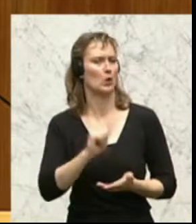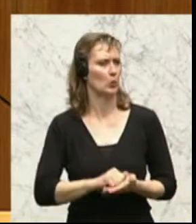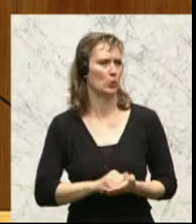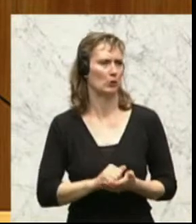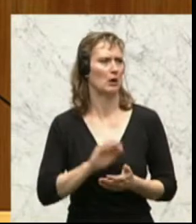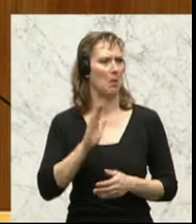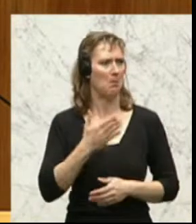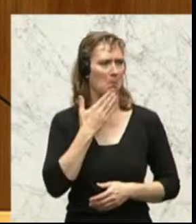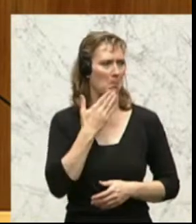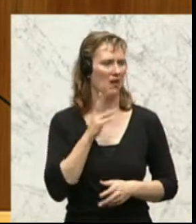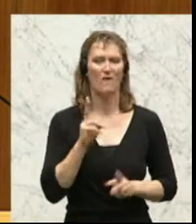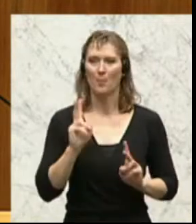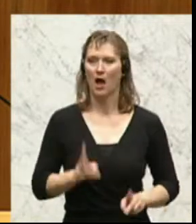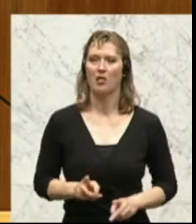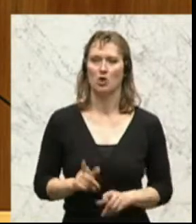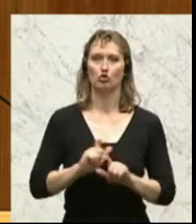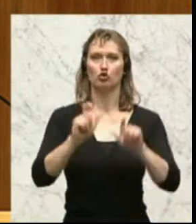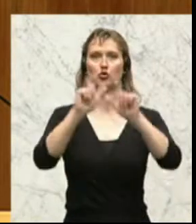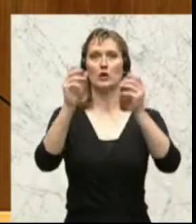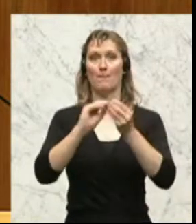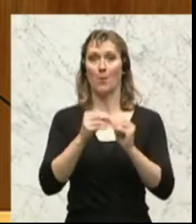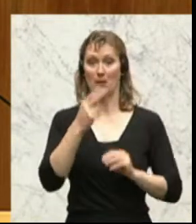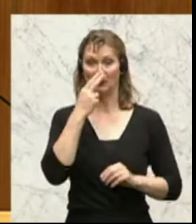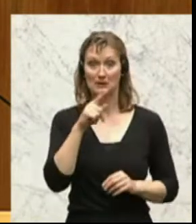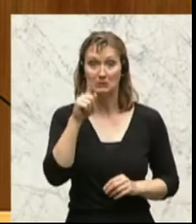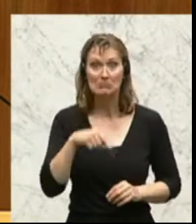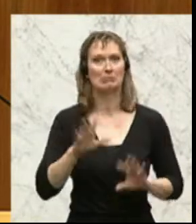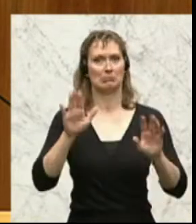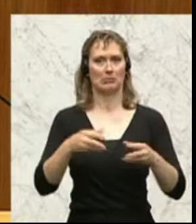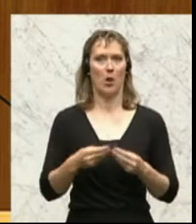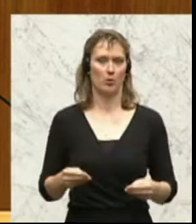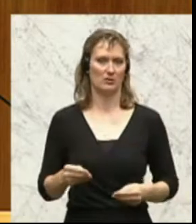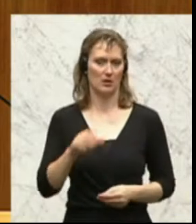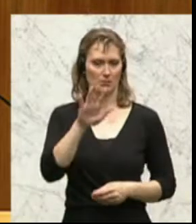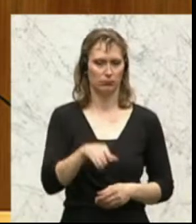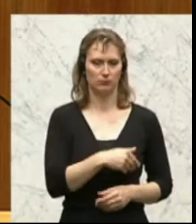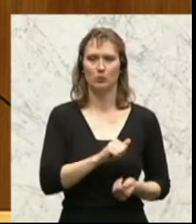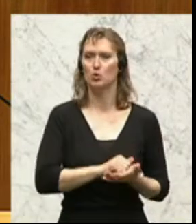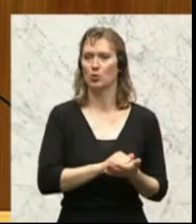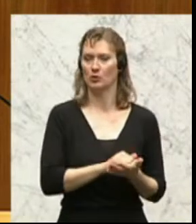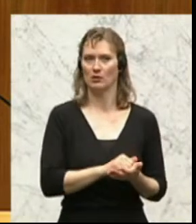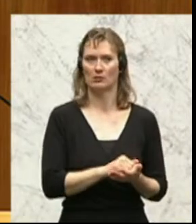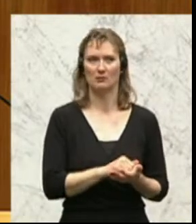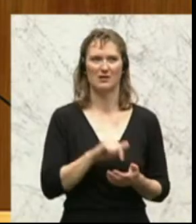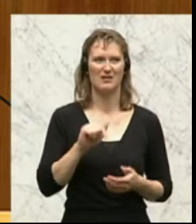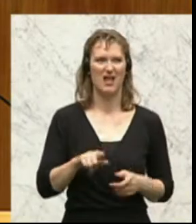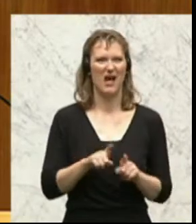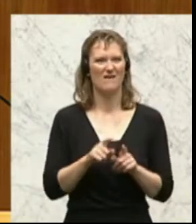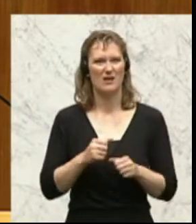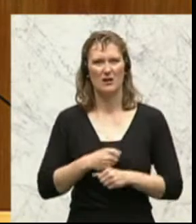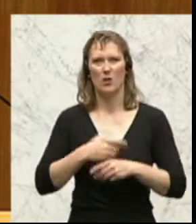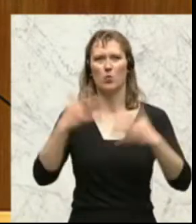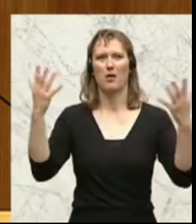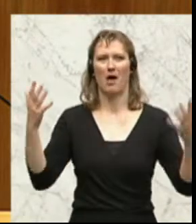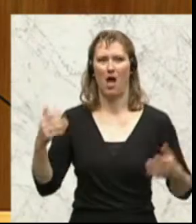man so vermeintlich die Schuldenprobleme lösen kann. Und ich sehe da diesen Boom-and-Bust-Cycle bei den Regierungen, der dauert